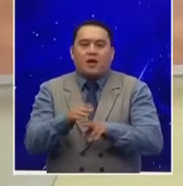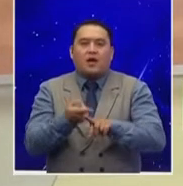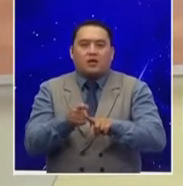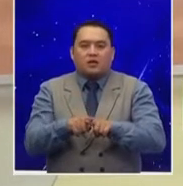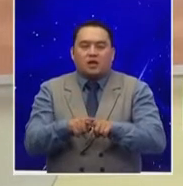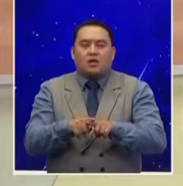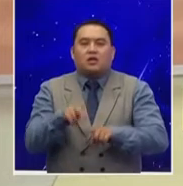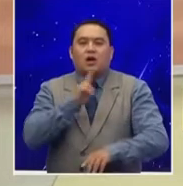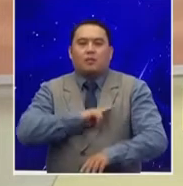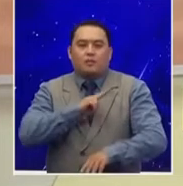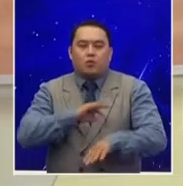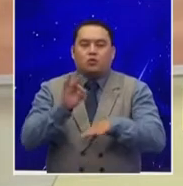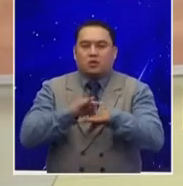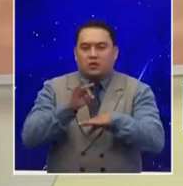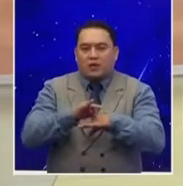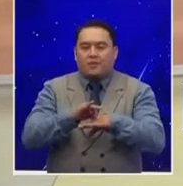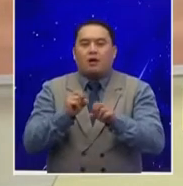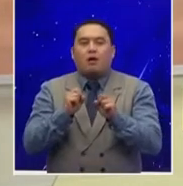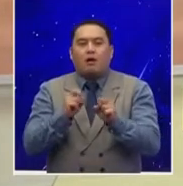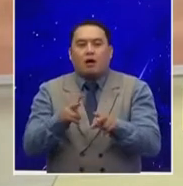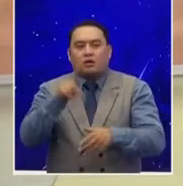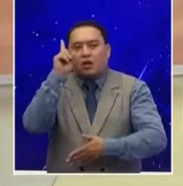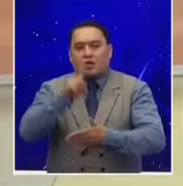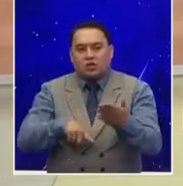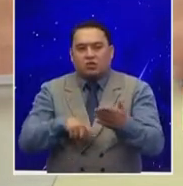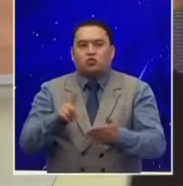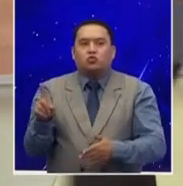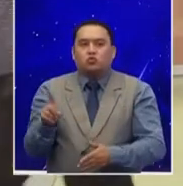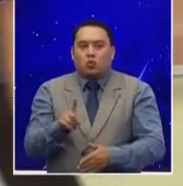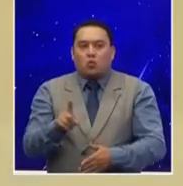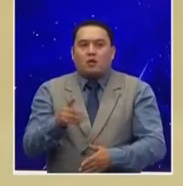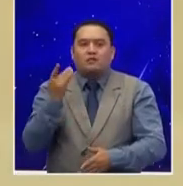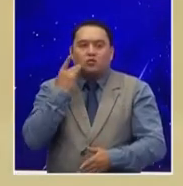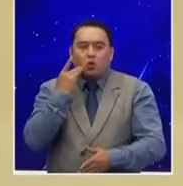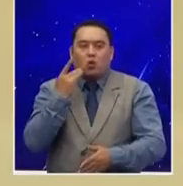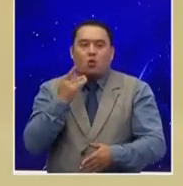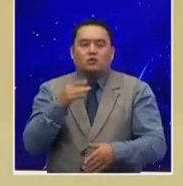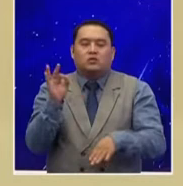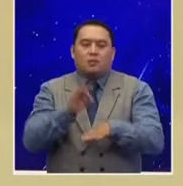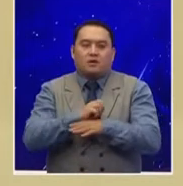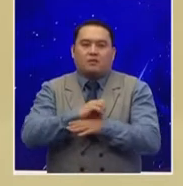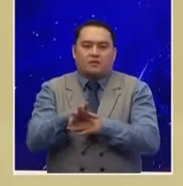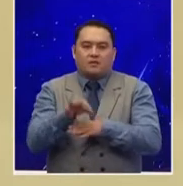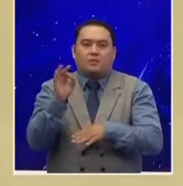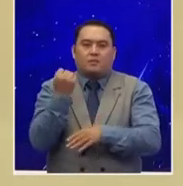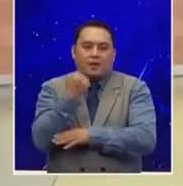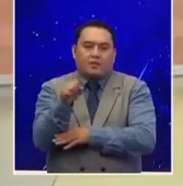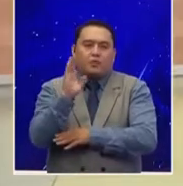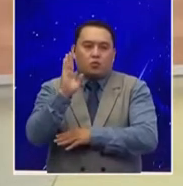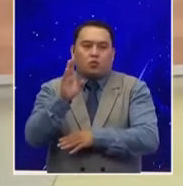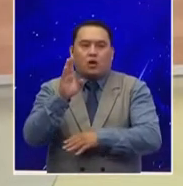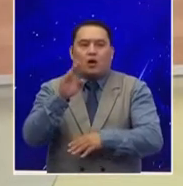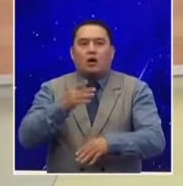задачей. И мы давали людям надежду, что однажды мы все-таки эту пандемию победим. И надеемся,